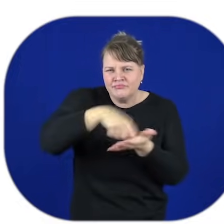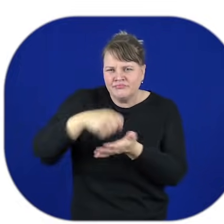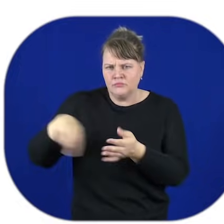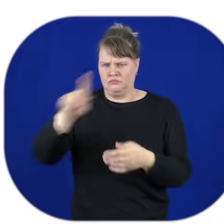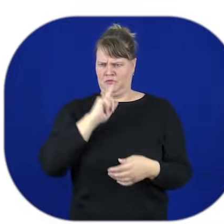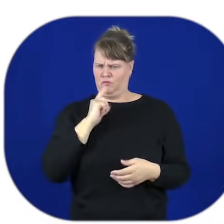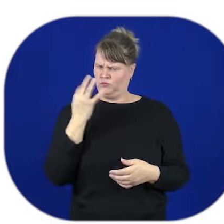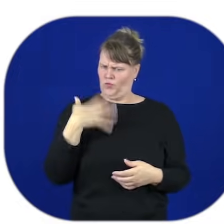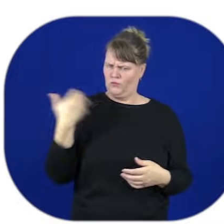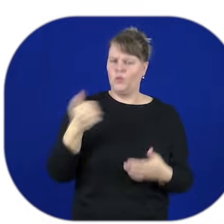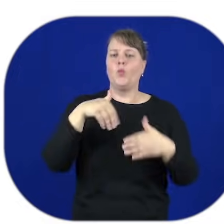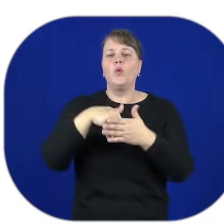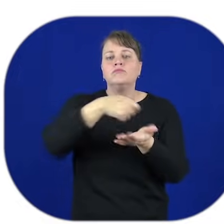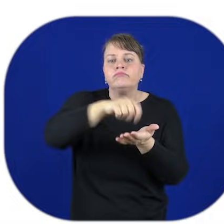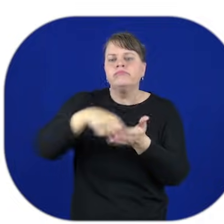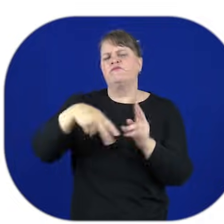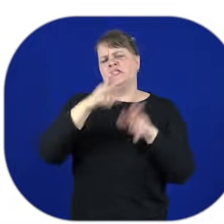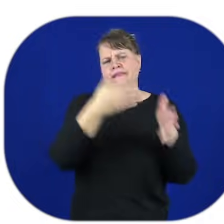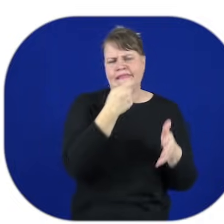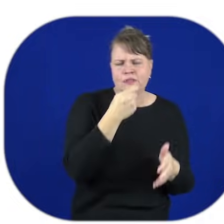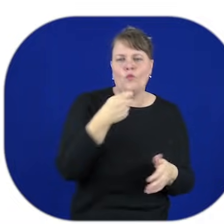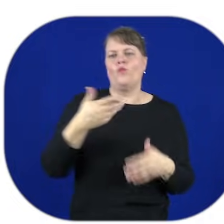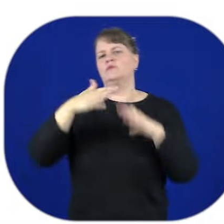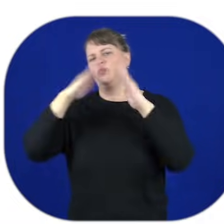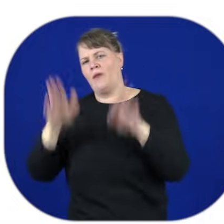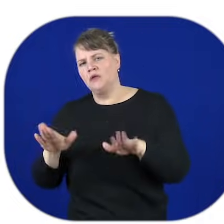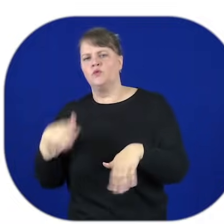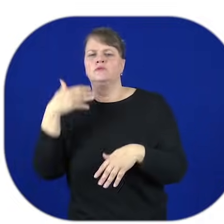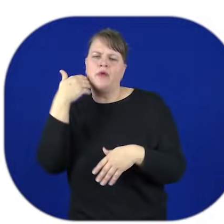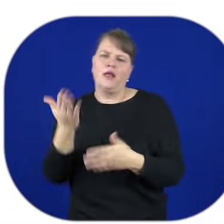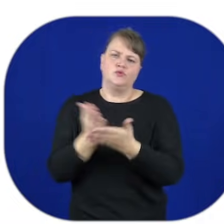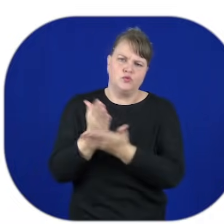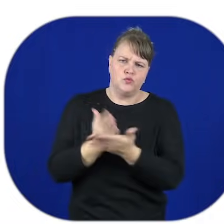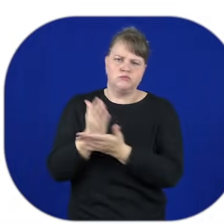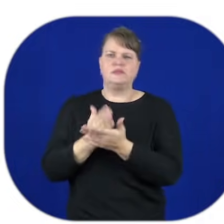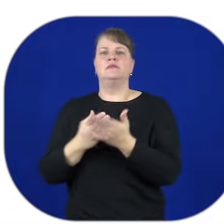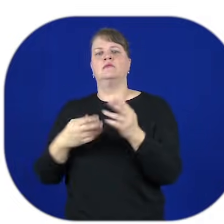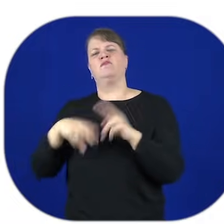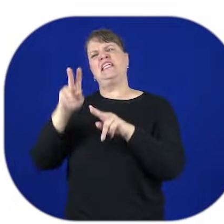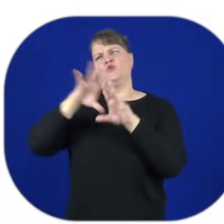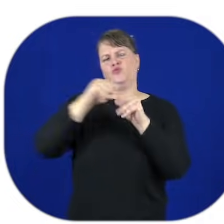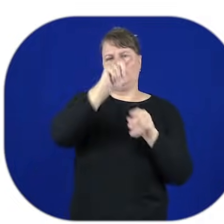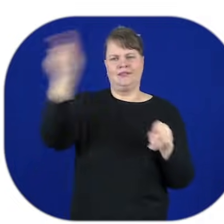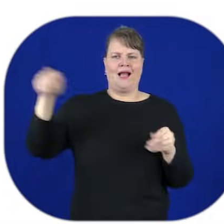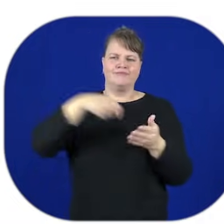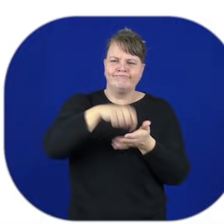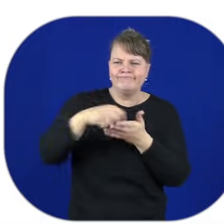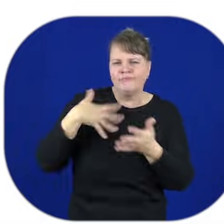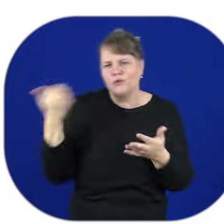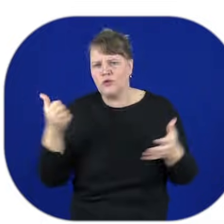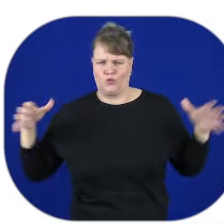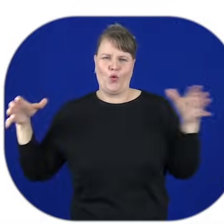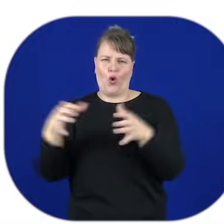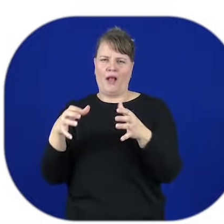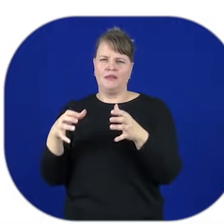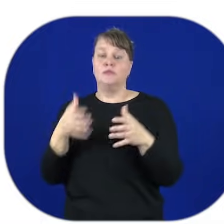Možná váháte, co se rozumí společným hospodařením. Je to společné sdílení nákladů, zejména na jídlo nebo na provoz